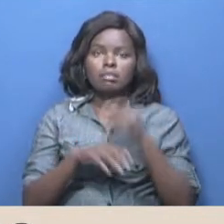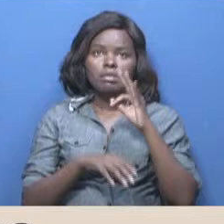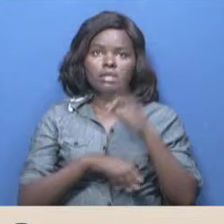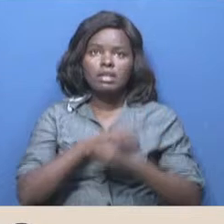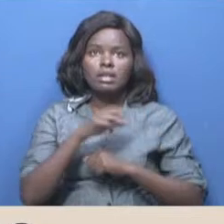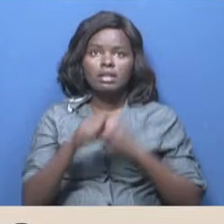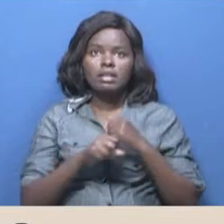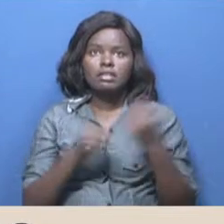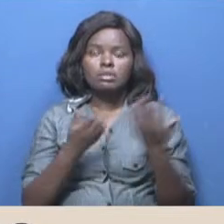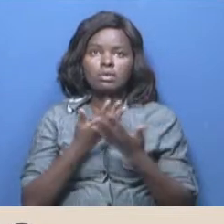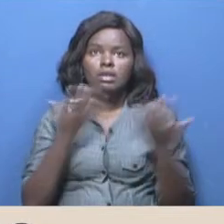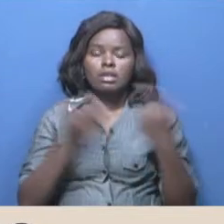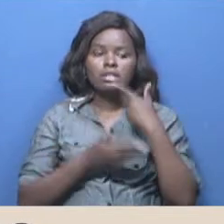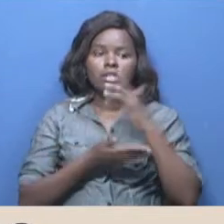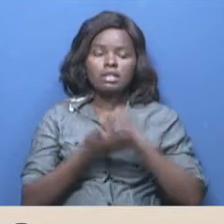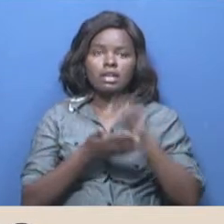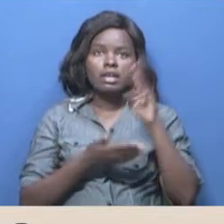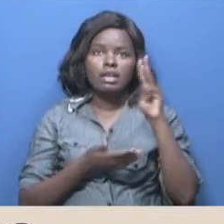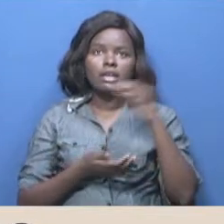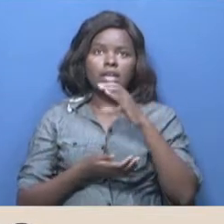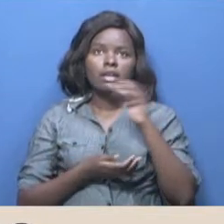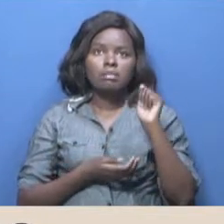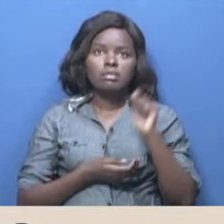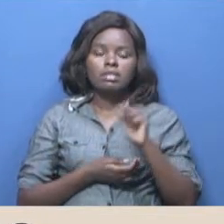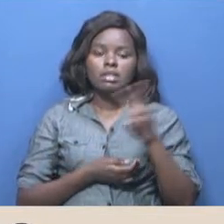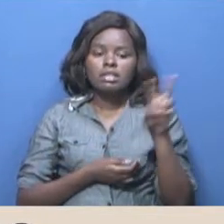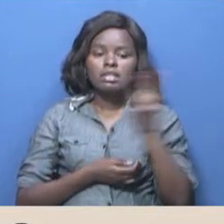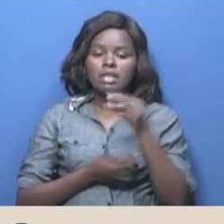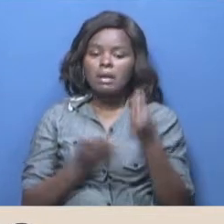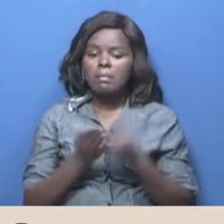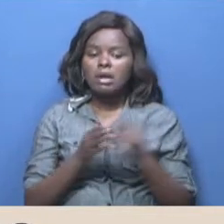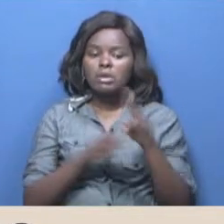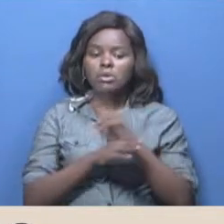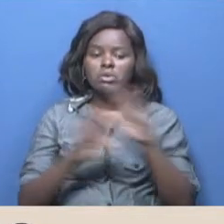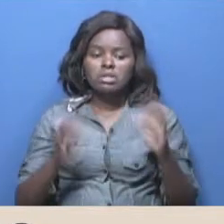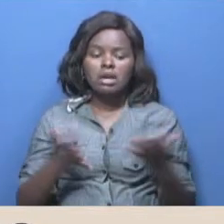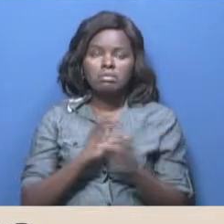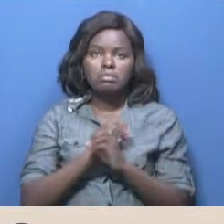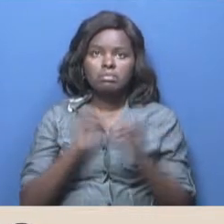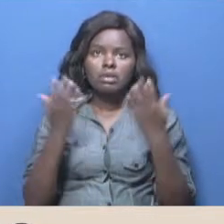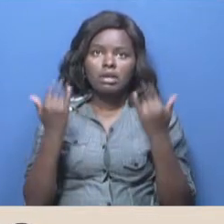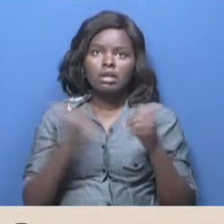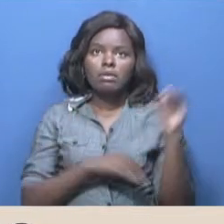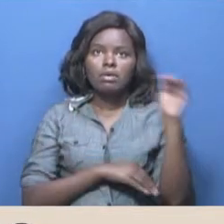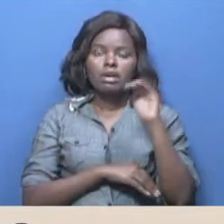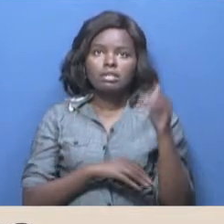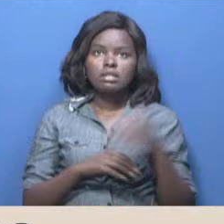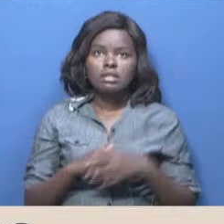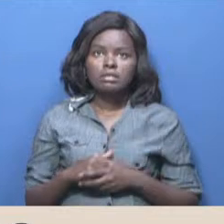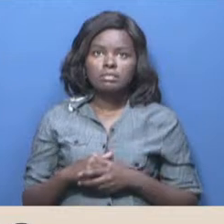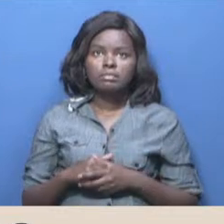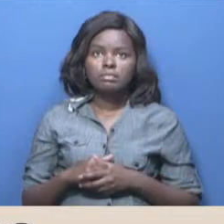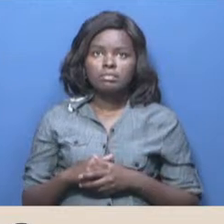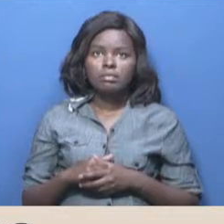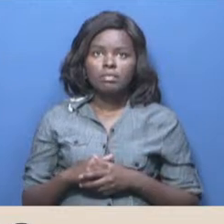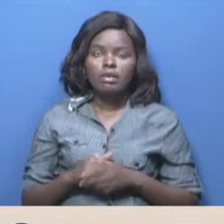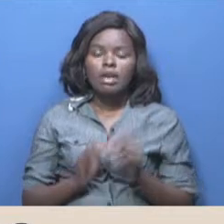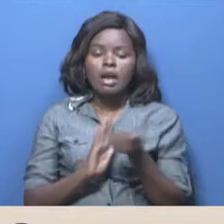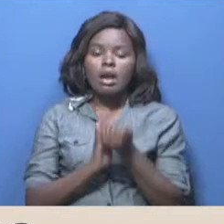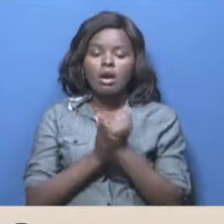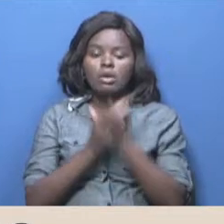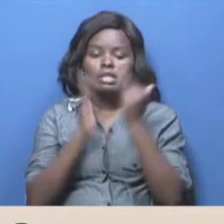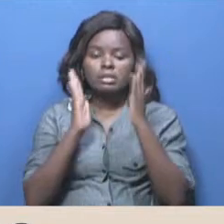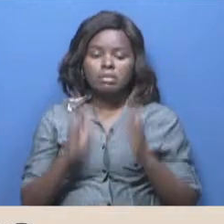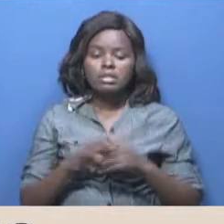mihituku kuratuika ati MCAs aya mationete uria mbeca ici ciuthikite na riu makoria mutabariri wa mathabu ma thirikari akorwo agikinya thiini